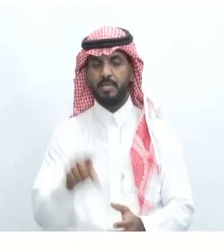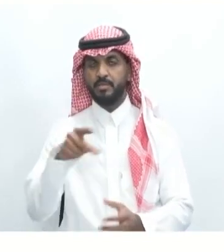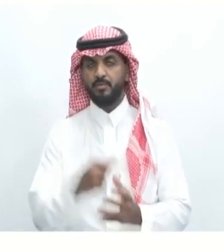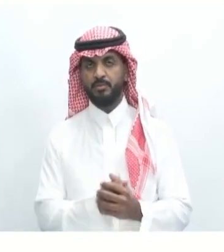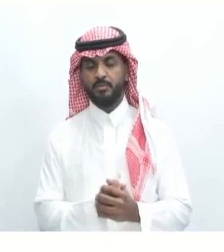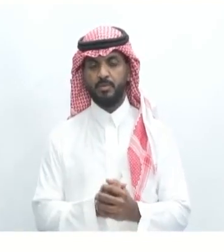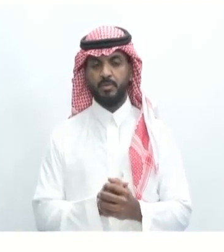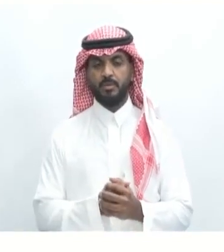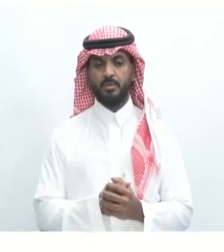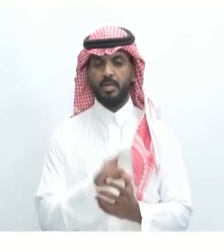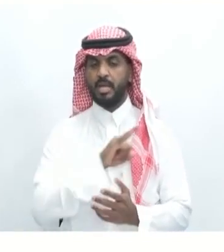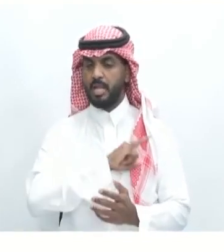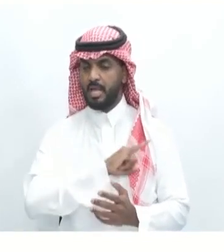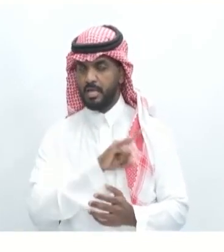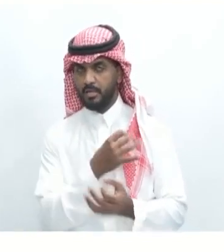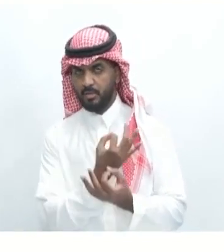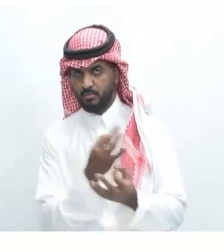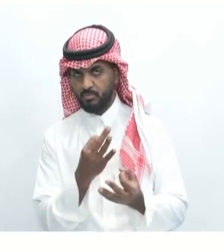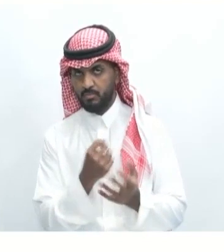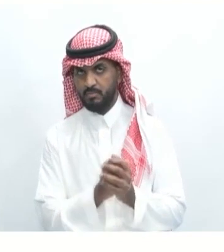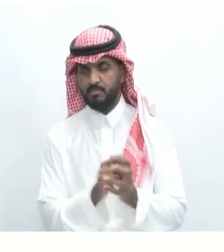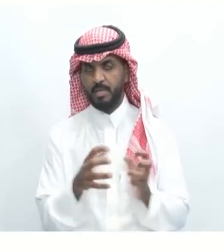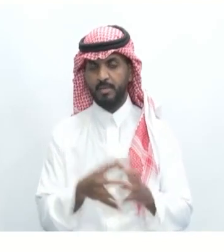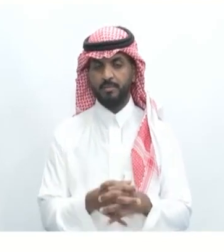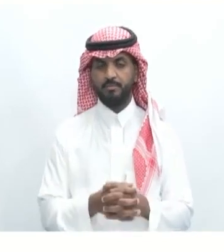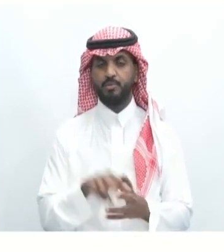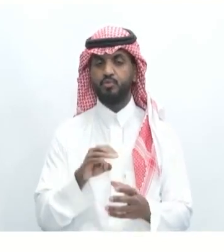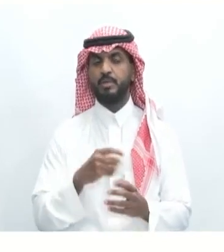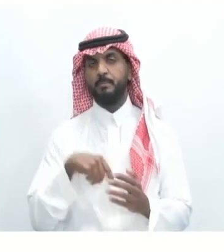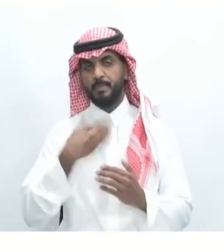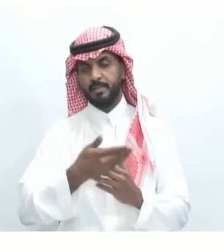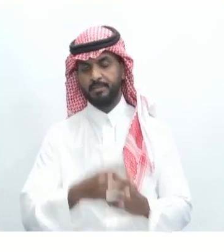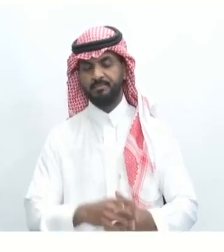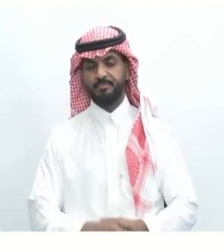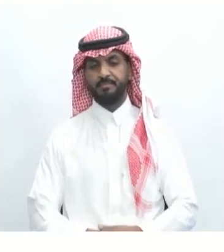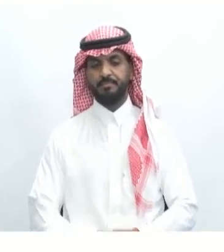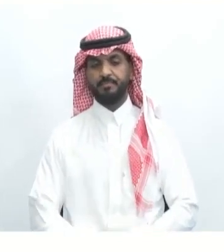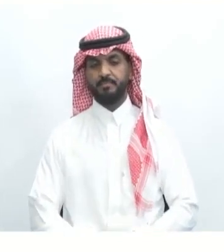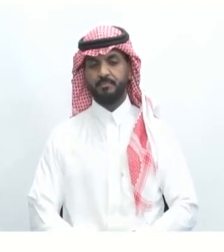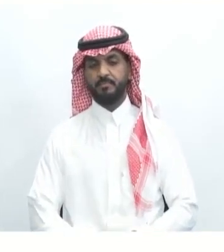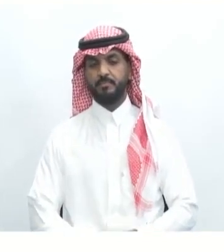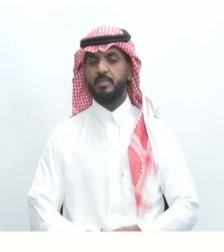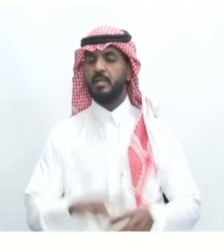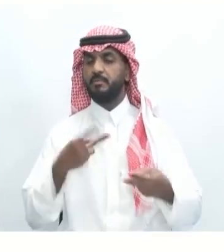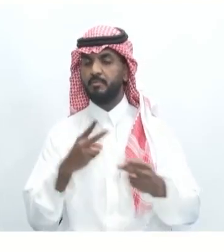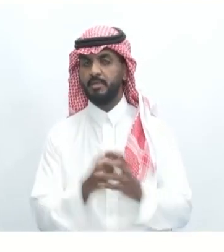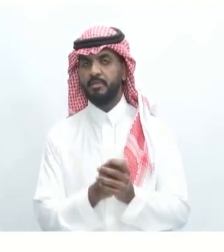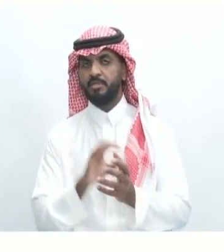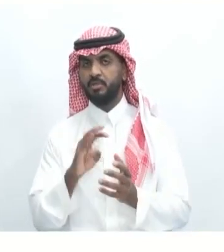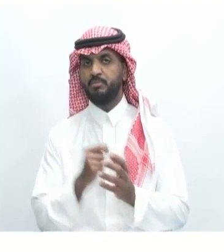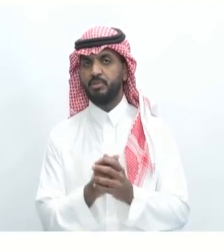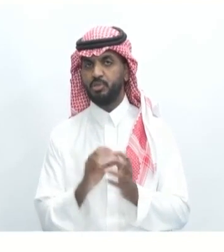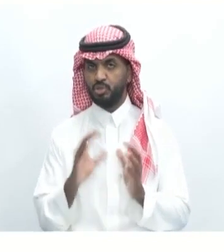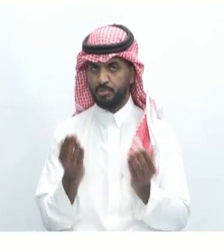ممتاز نقول لا يتم معناها الا بجمله تاتي بعدها اذا نبدا معا في جمع الاجابات